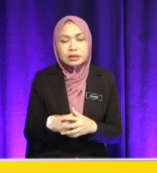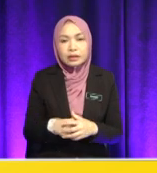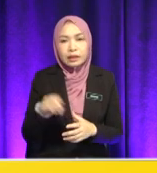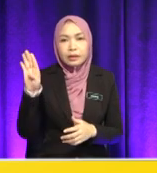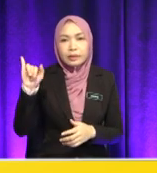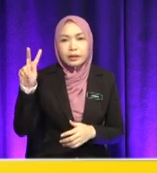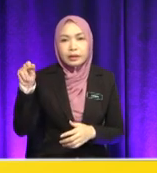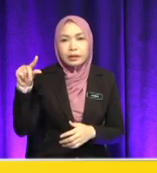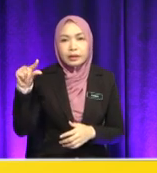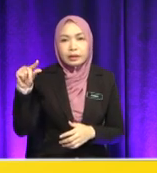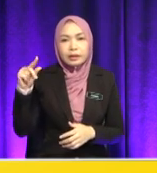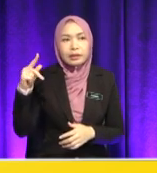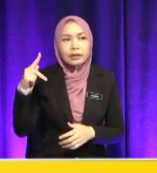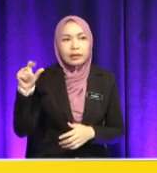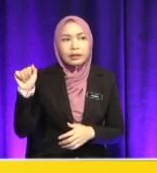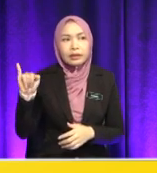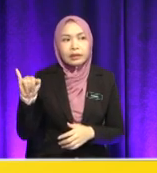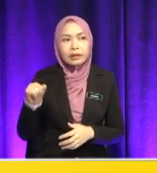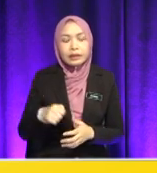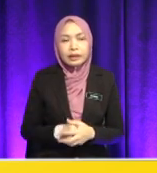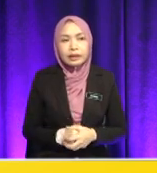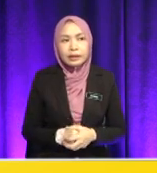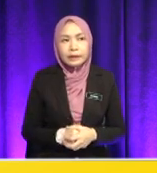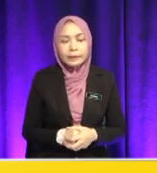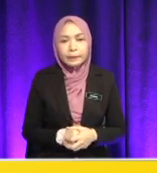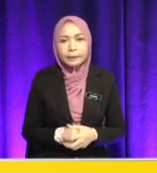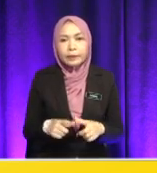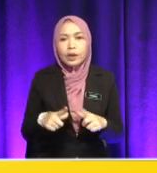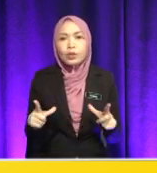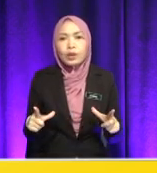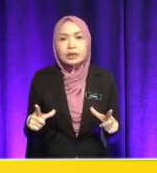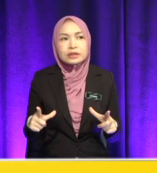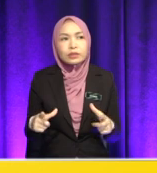luas bingkai jadi tadi kita mau cari nilai